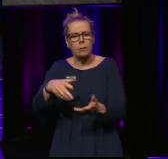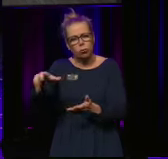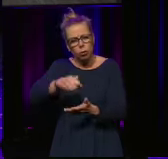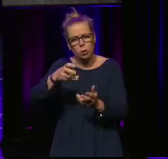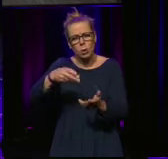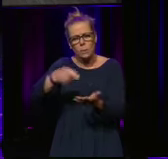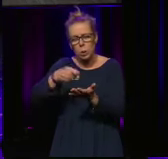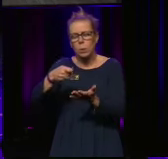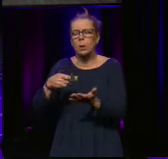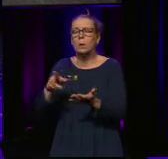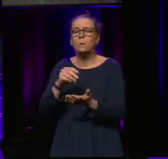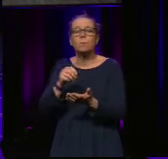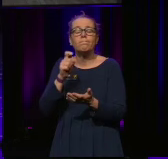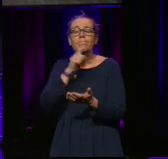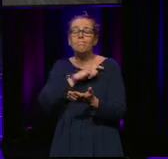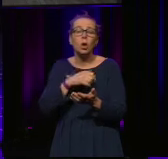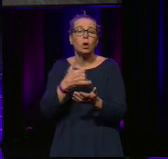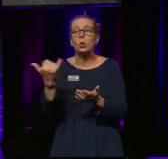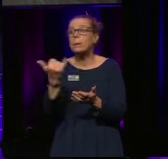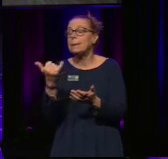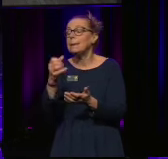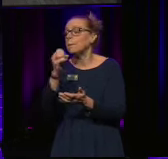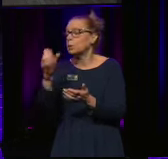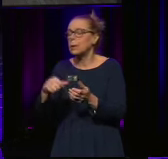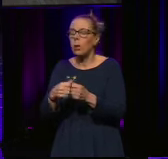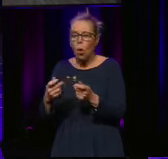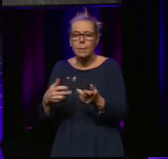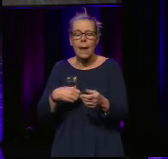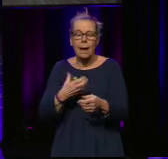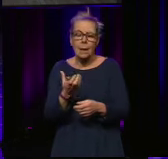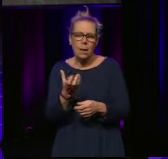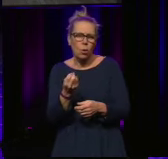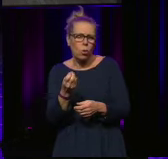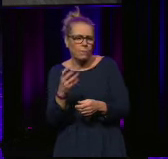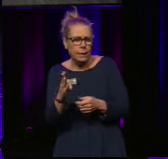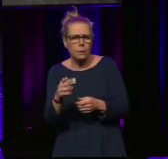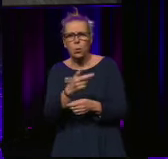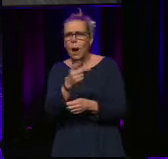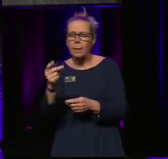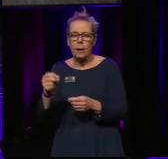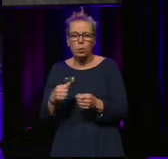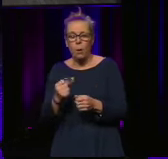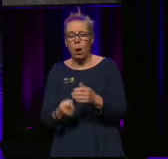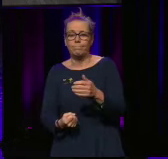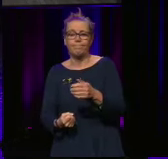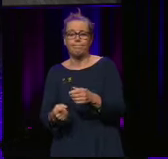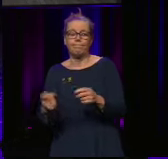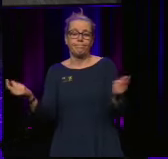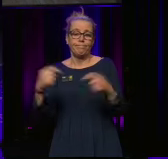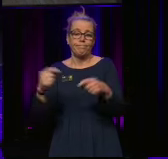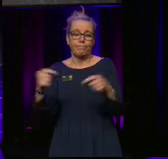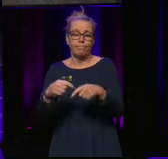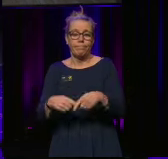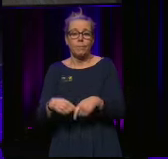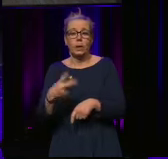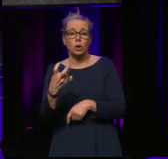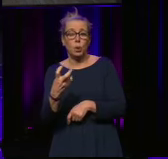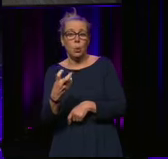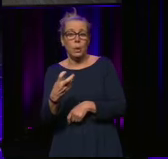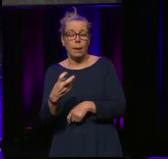att då kan inte 10%, om det är covid och annat och det bara dyker upp 20 riksdagsledamöter, så kan de